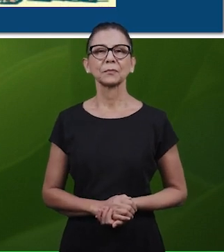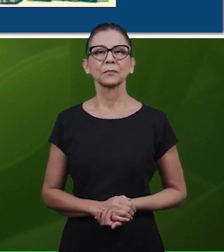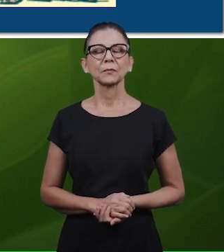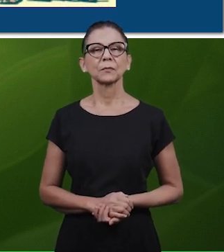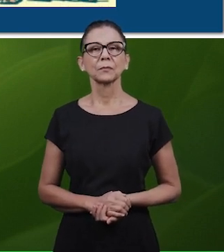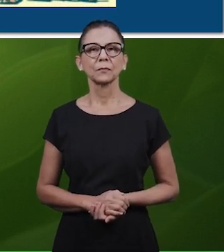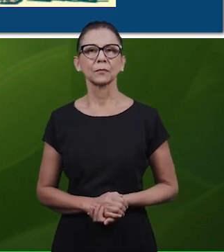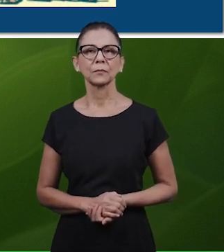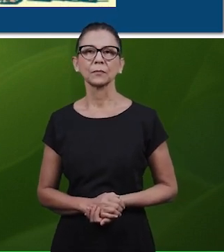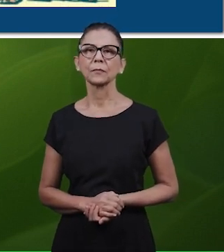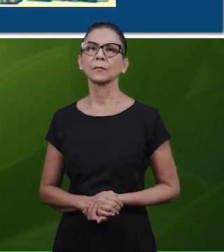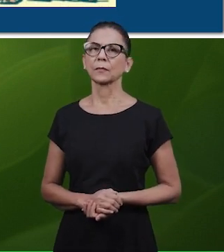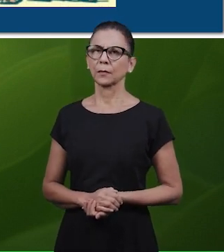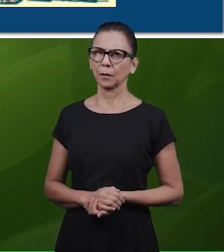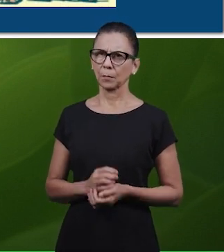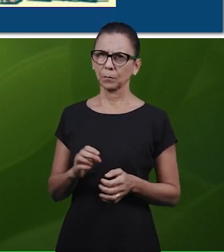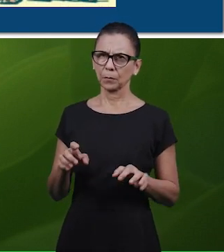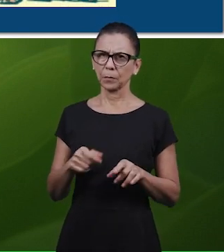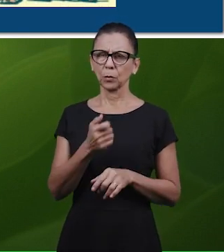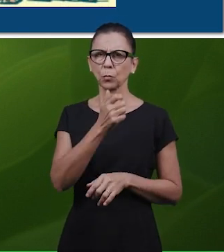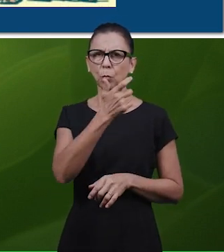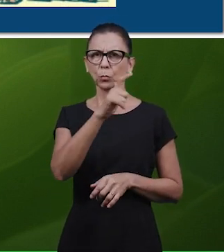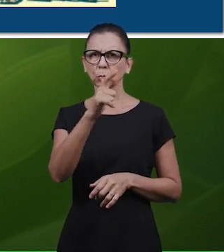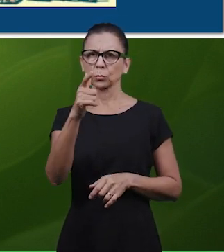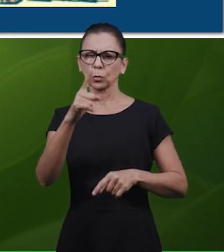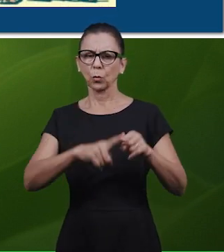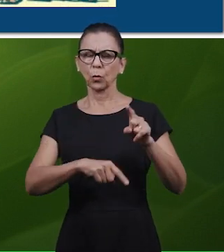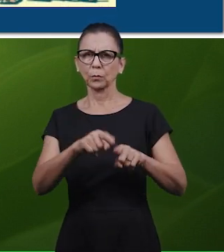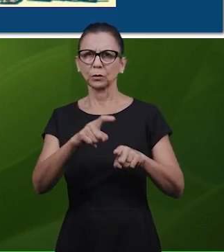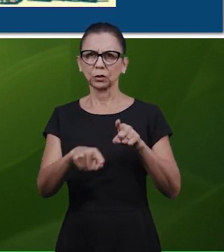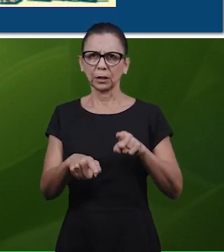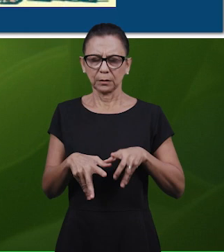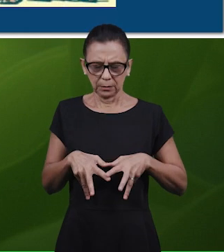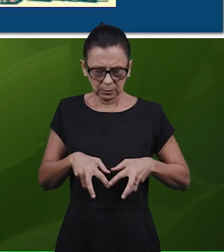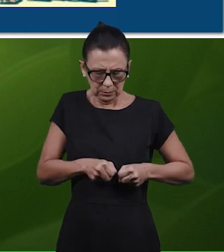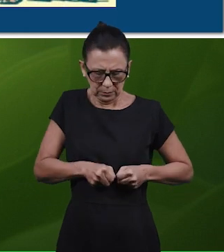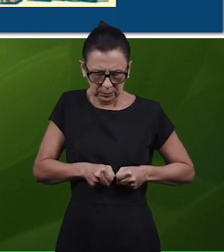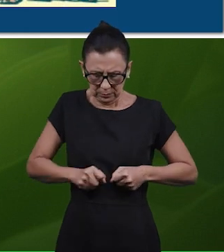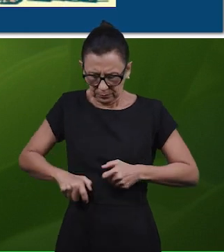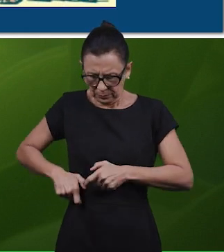par rapport à l'âge. Donc,